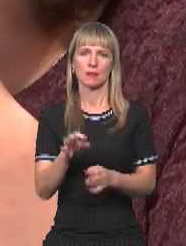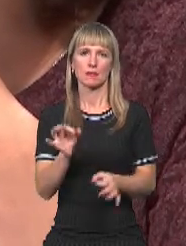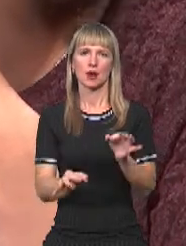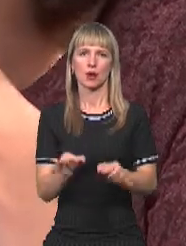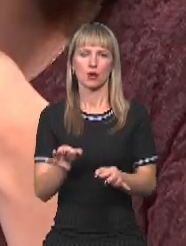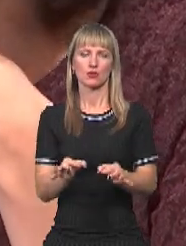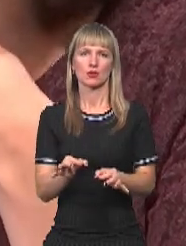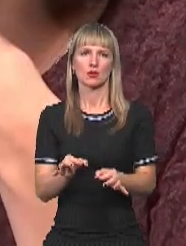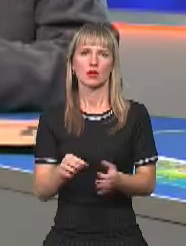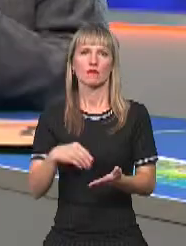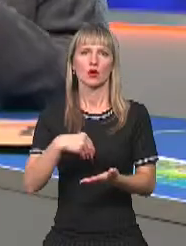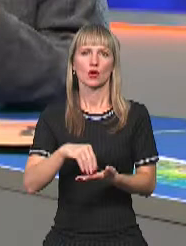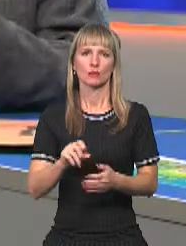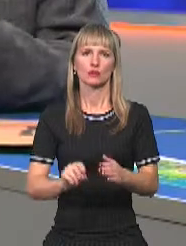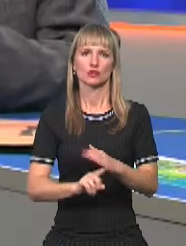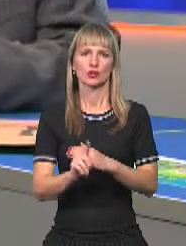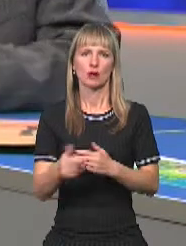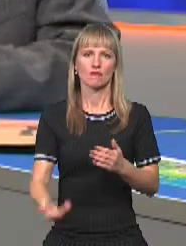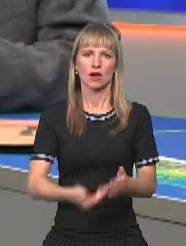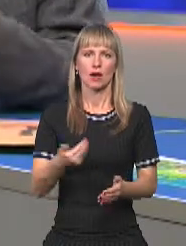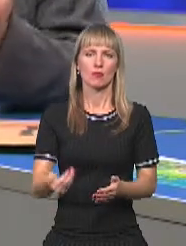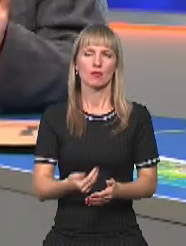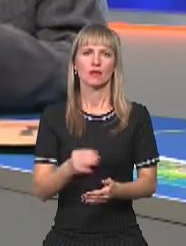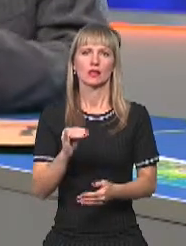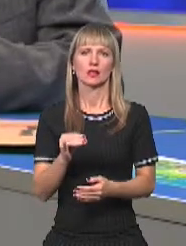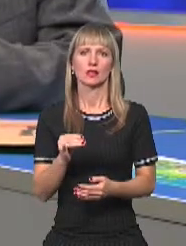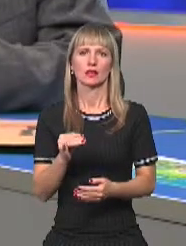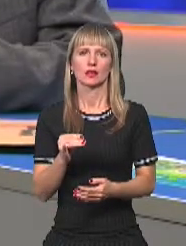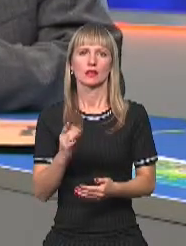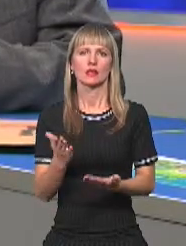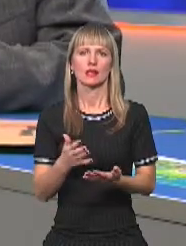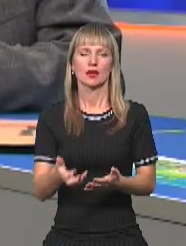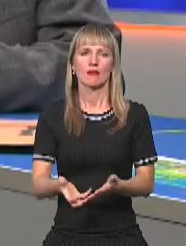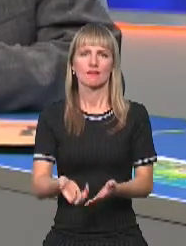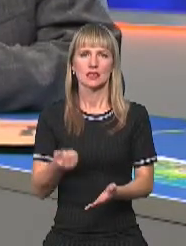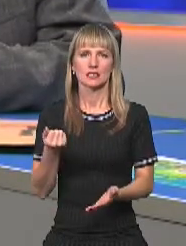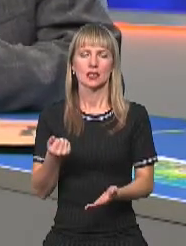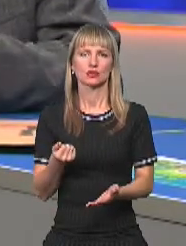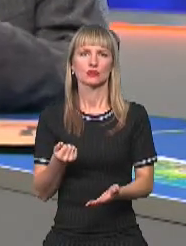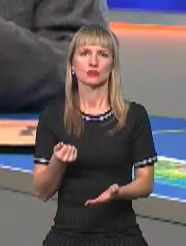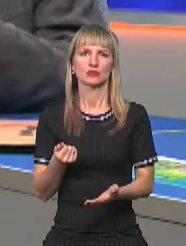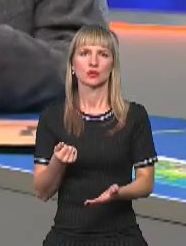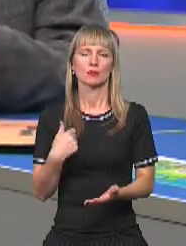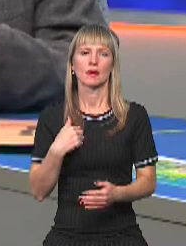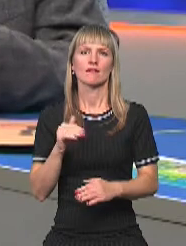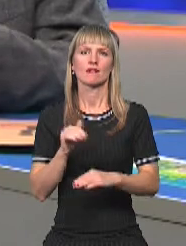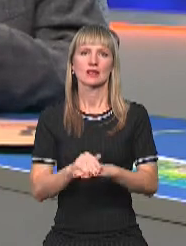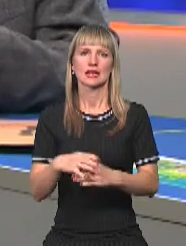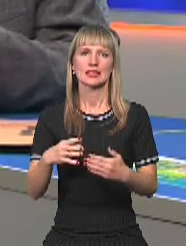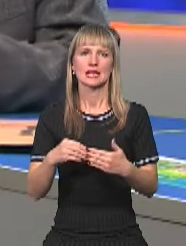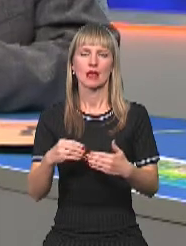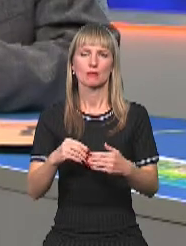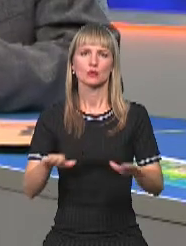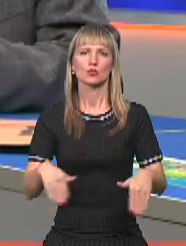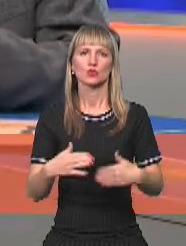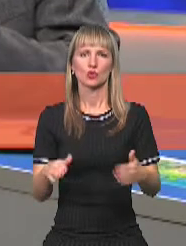викопні джерела і інші, які є, на жаль, виснажуючими. Тобто ми фактично землю